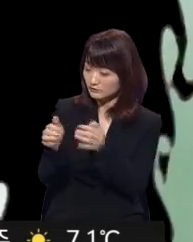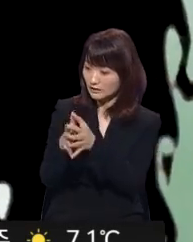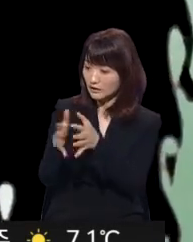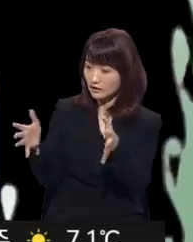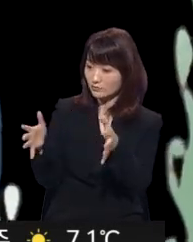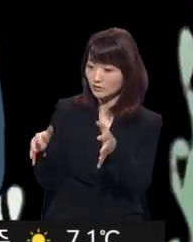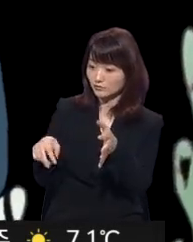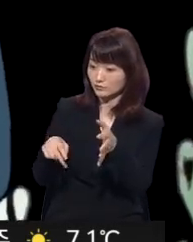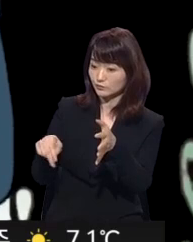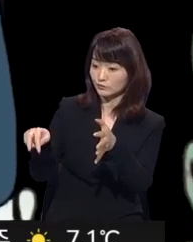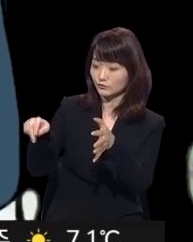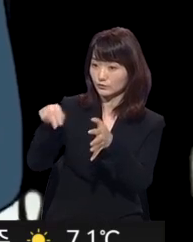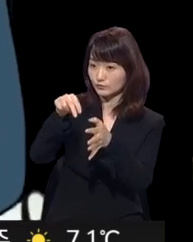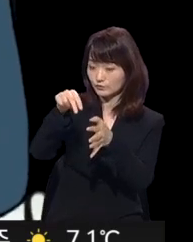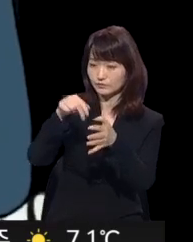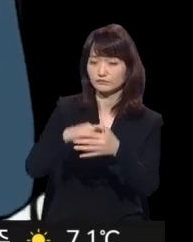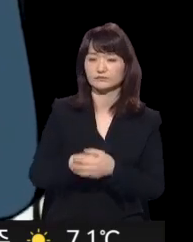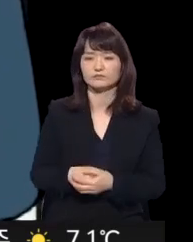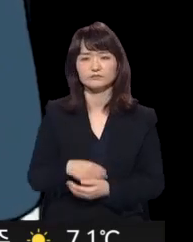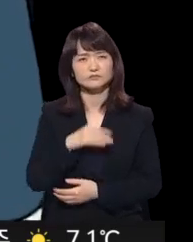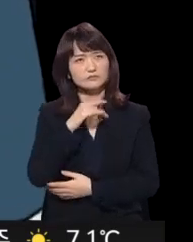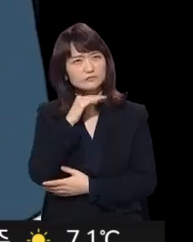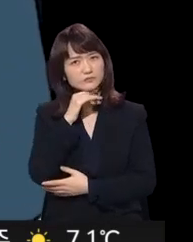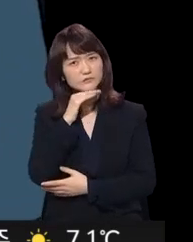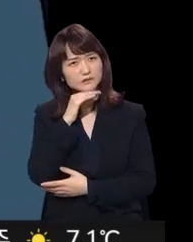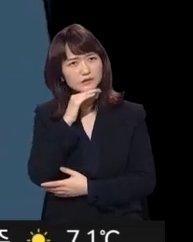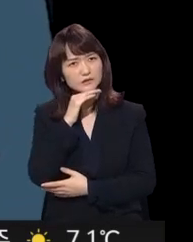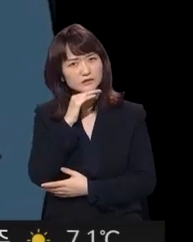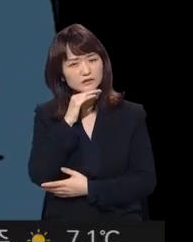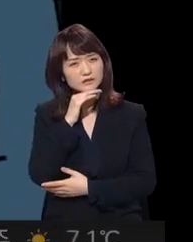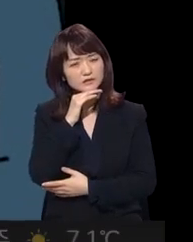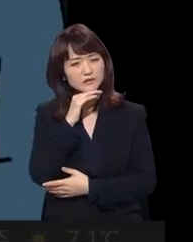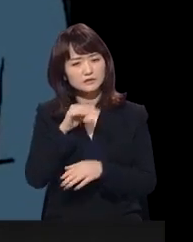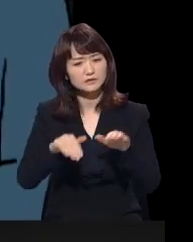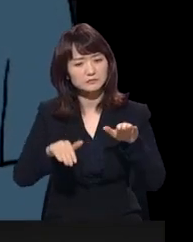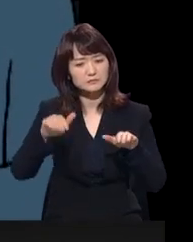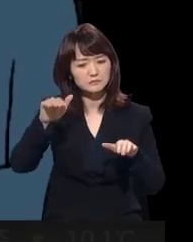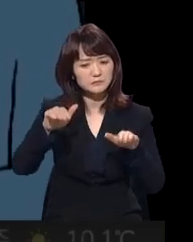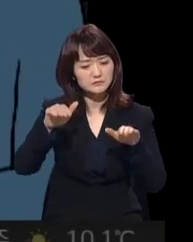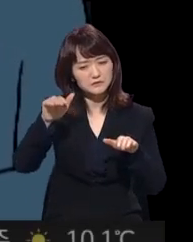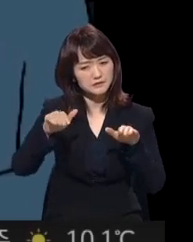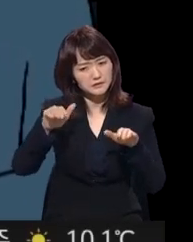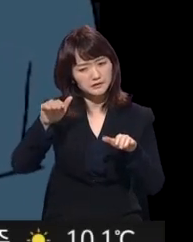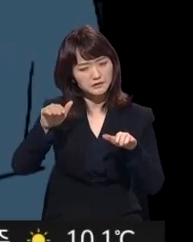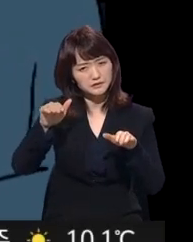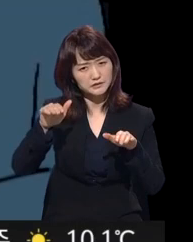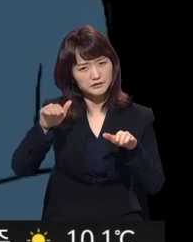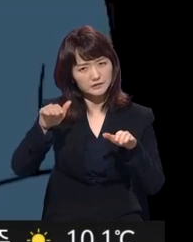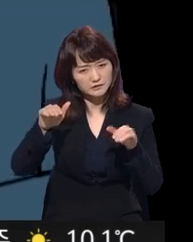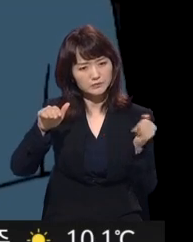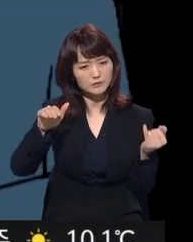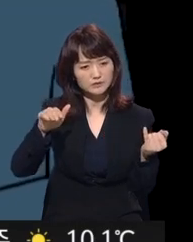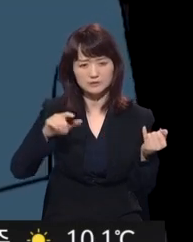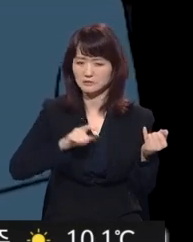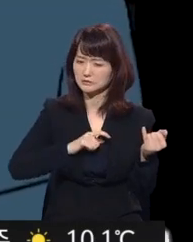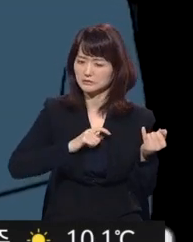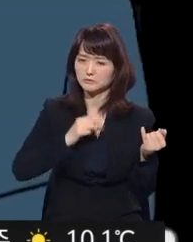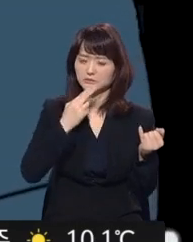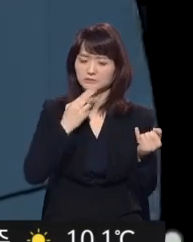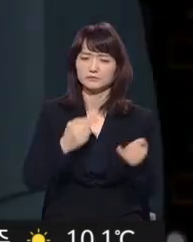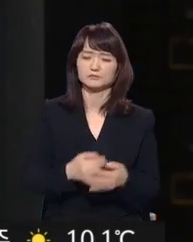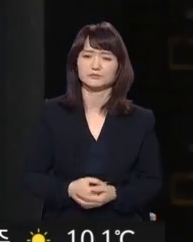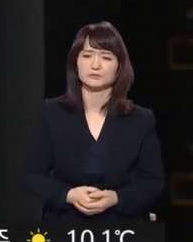가게 됩니다 아마도 같은 또래에 몇 살만은 남학생이었기 때문에이 피해 아동이 크게 의심을 안 했던 것으로 보입니다 자